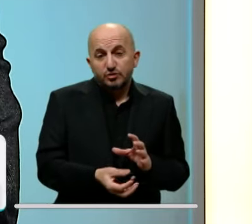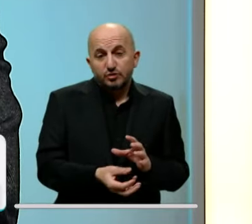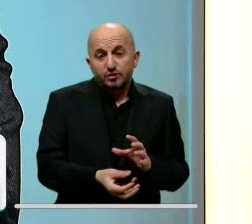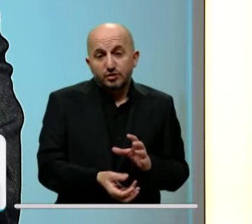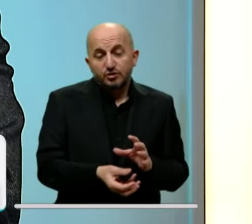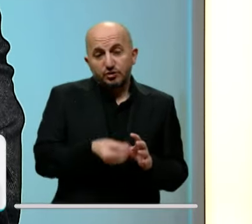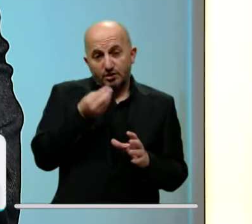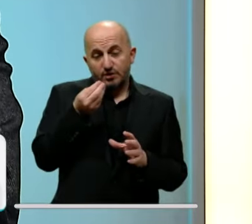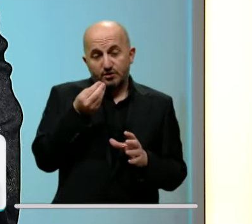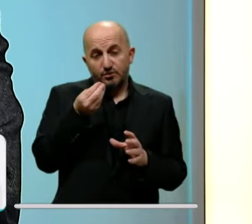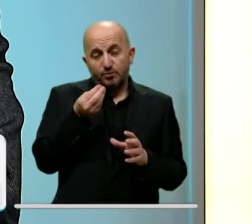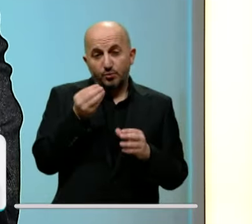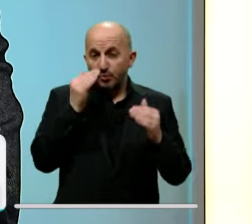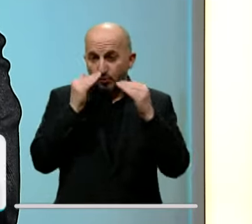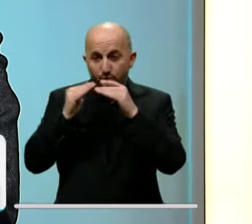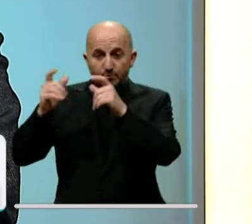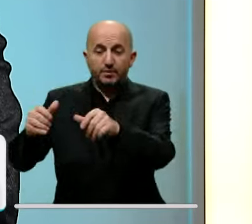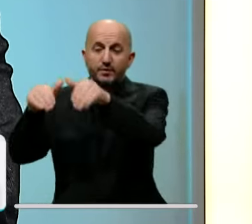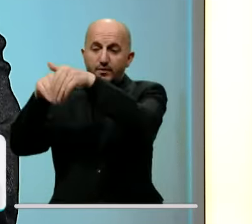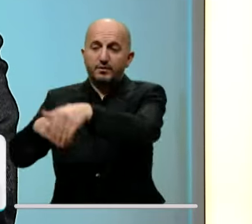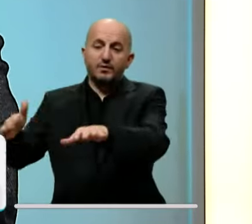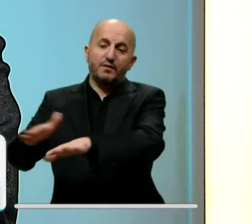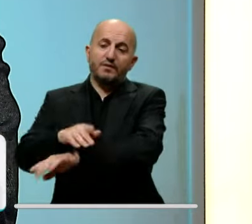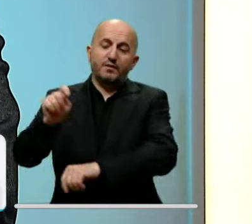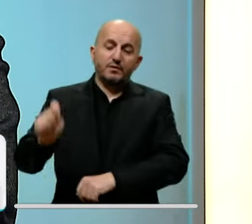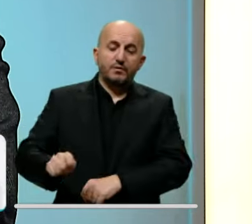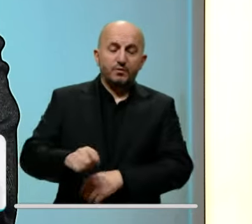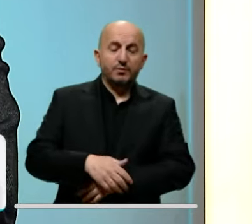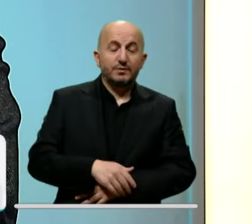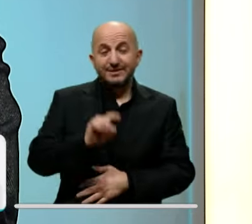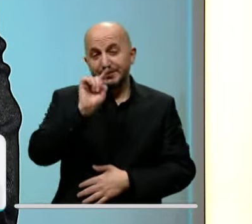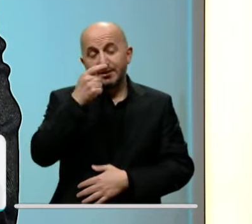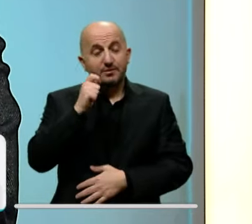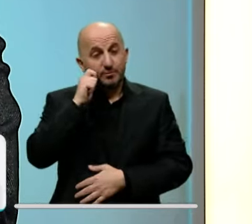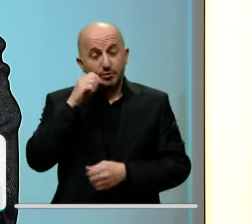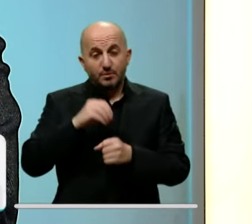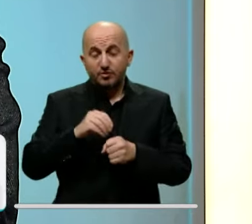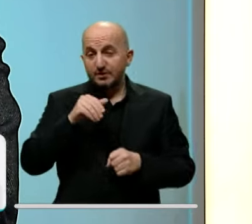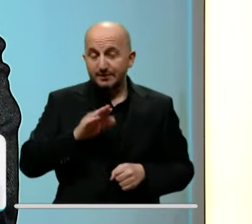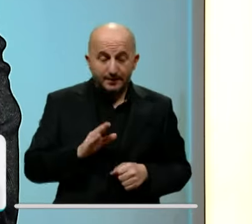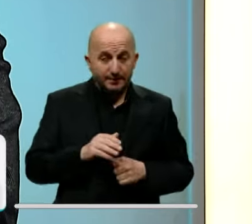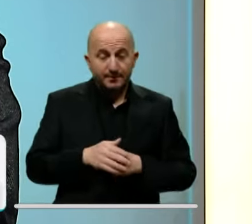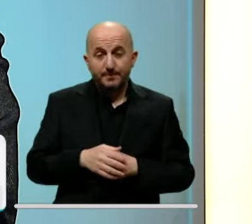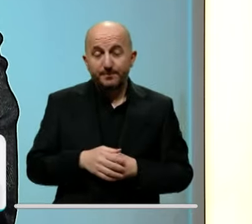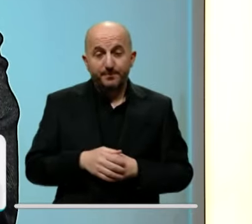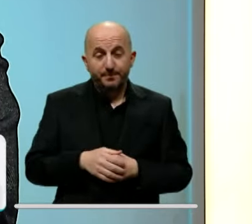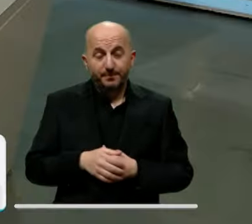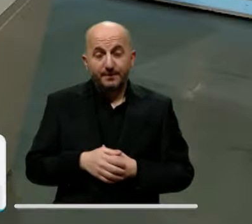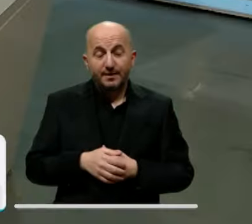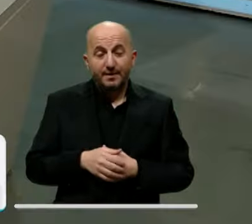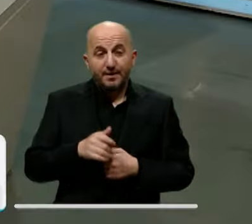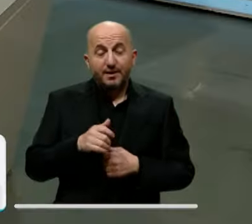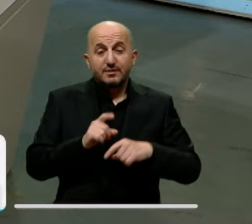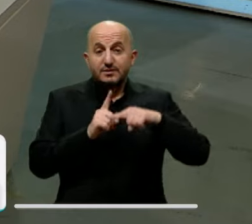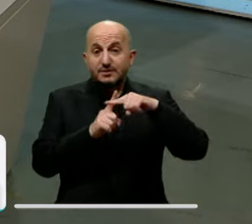ve uygun bir yere onları e defn ettiriyor yani sadece Müslüman için değil dikkat edin müslimler için gayri müslimler